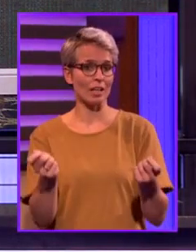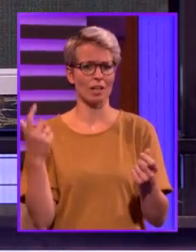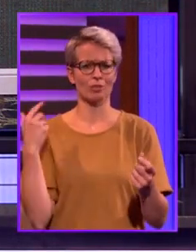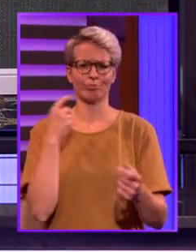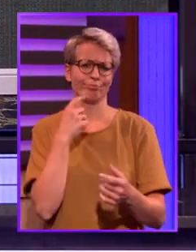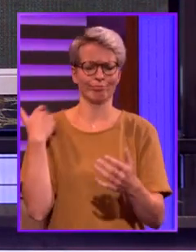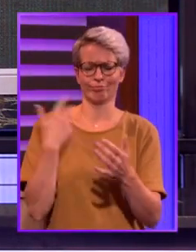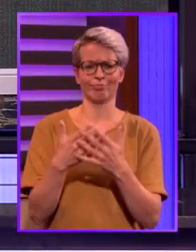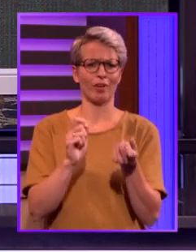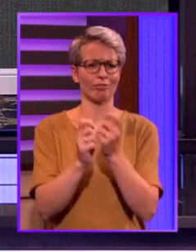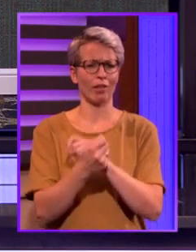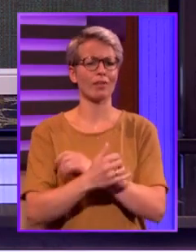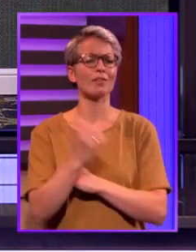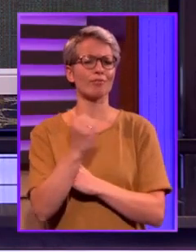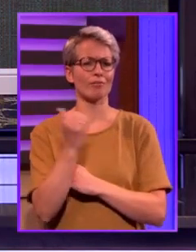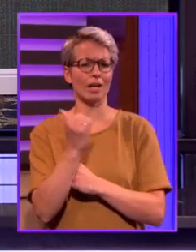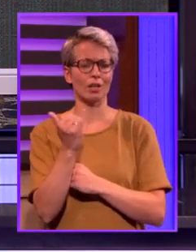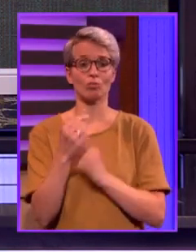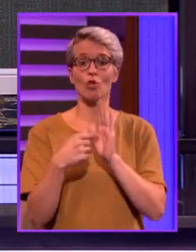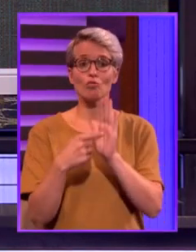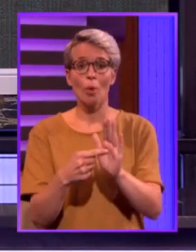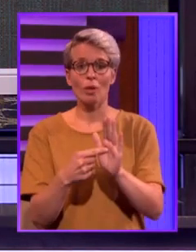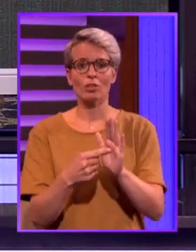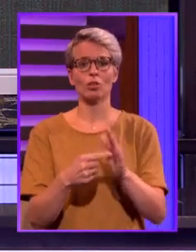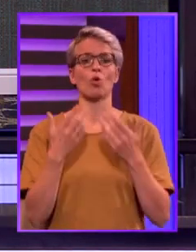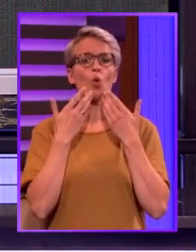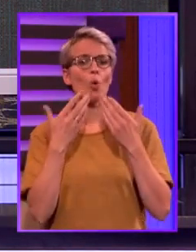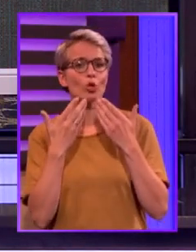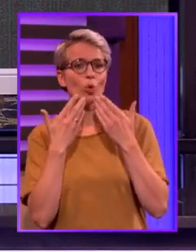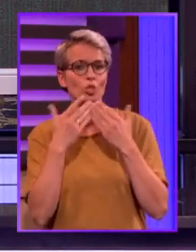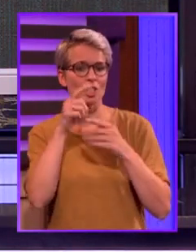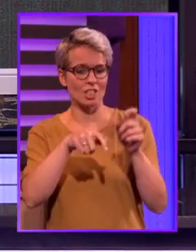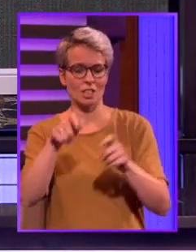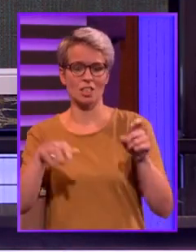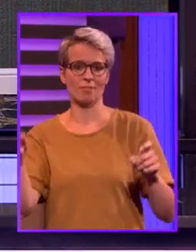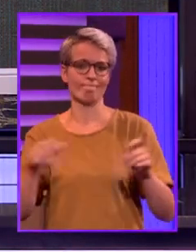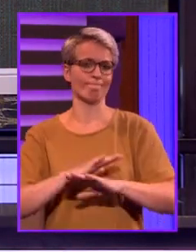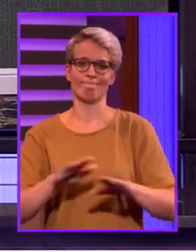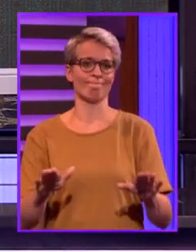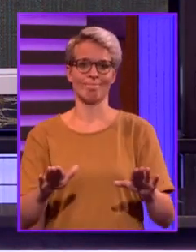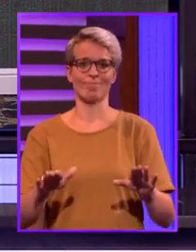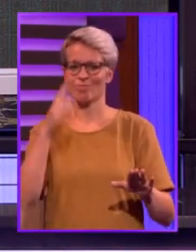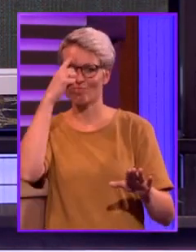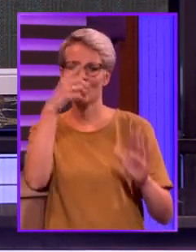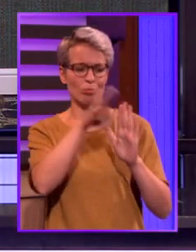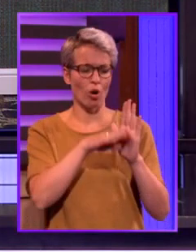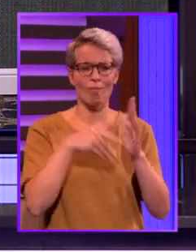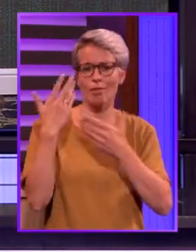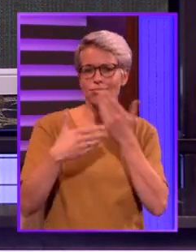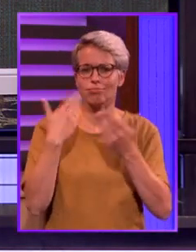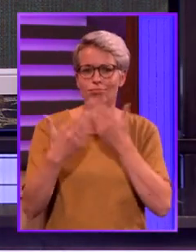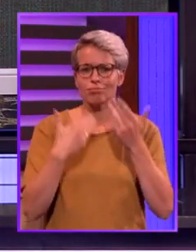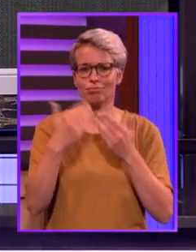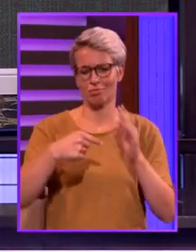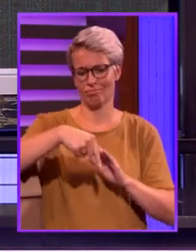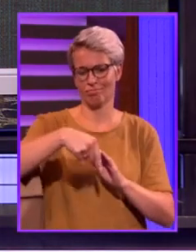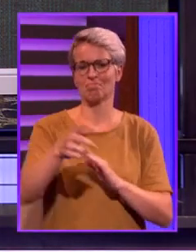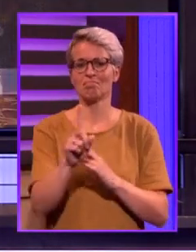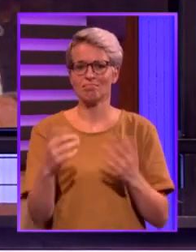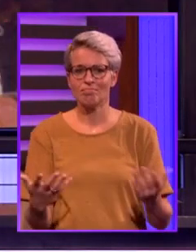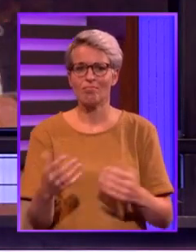hebben bijvoorbeeld geen omroepsters meer. Dus de omroepsters waren de sympathieke types die dan vertelden wat er allemaal op televisie ging komen. Van Ad Visser tot Linda de Mol.